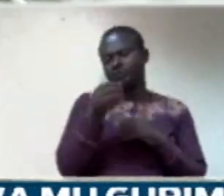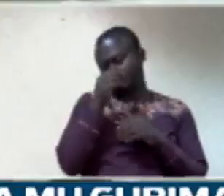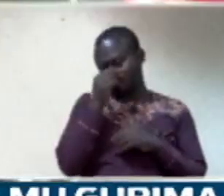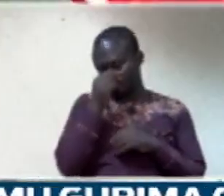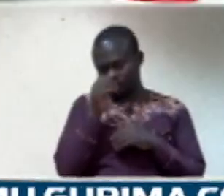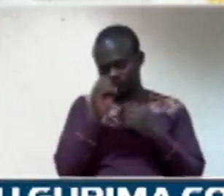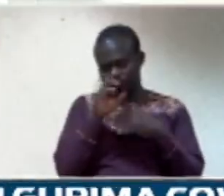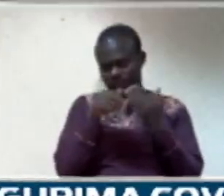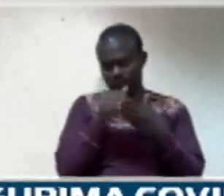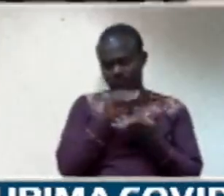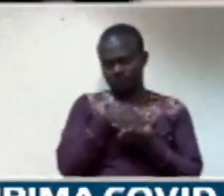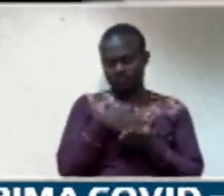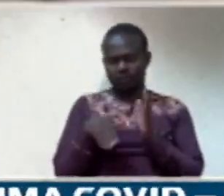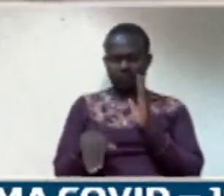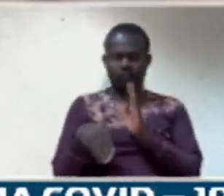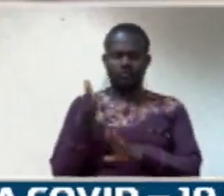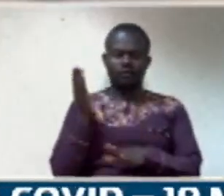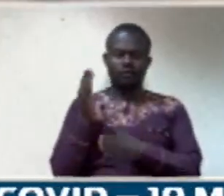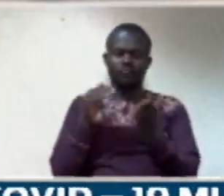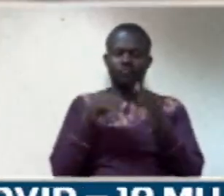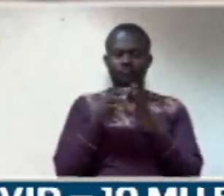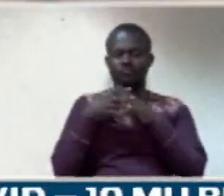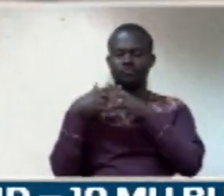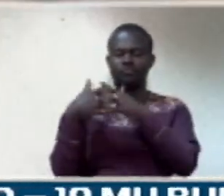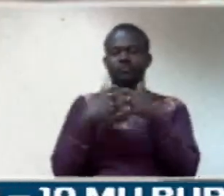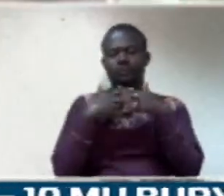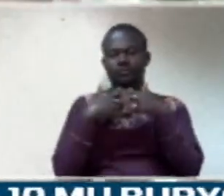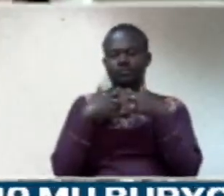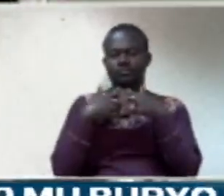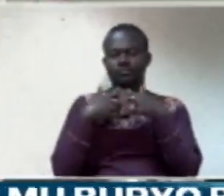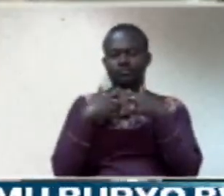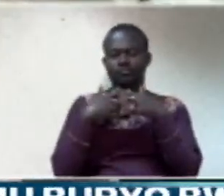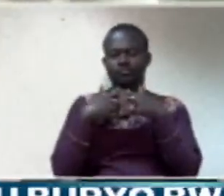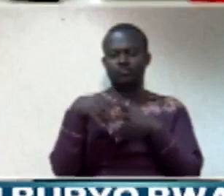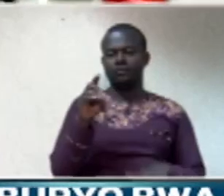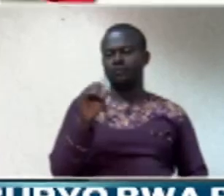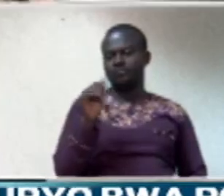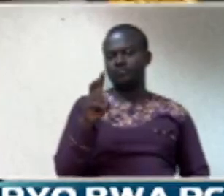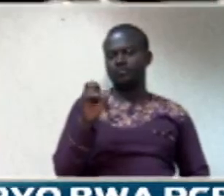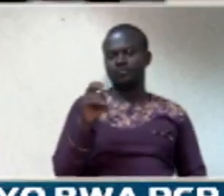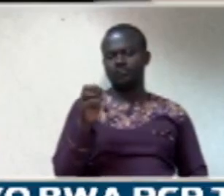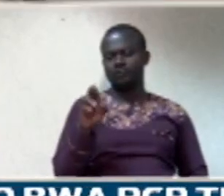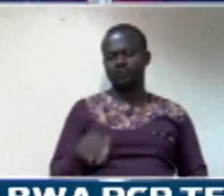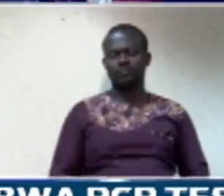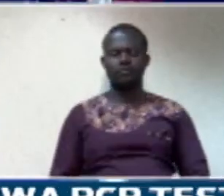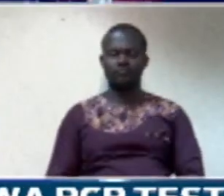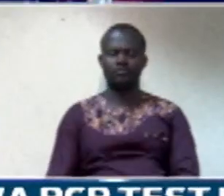se ikigo cya Vuba Corporation cyo muri Leta Zunze Ubumwe za Amerika Divin Uwayo Televiziyo